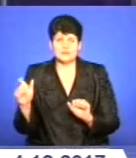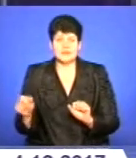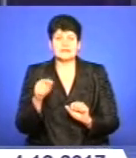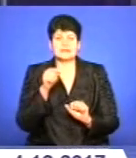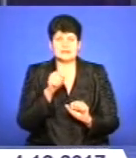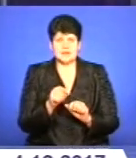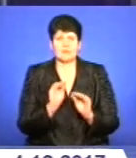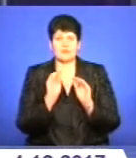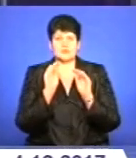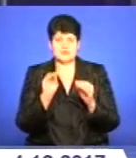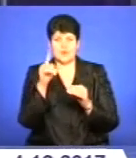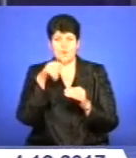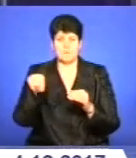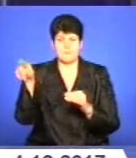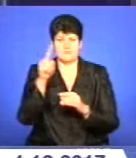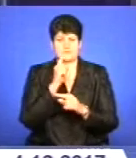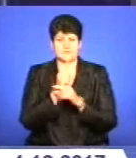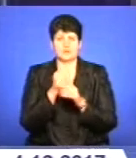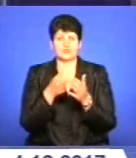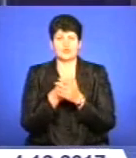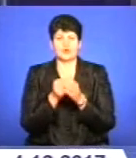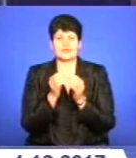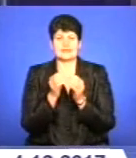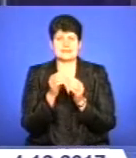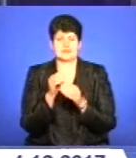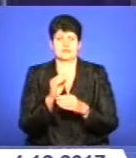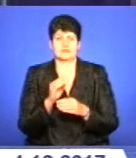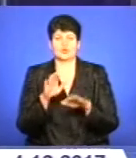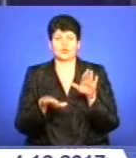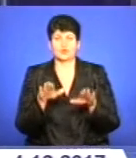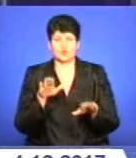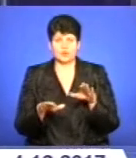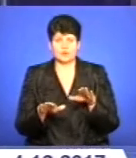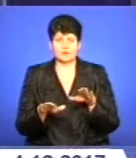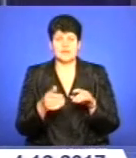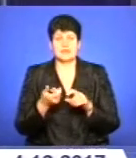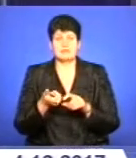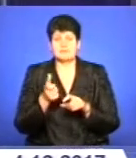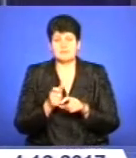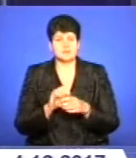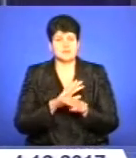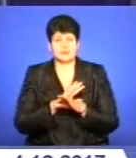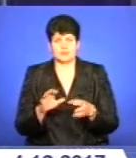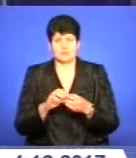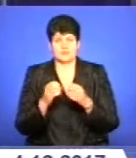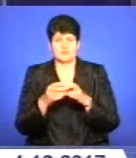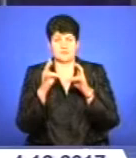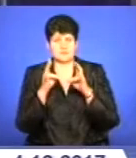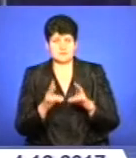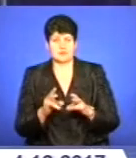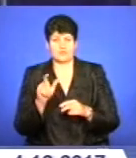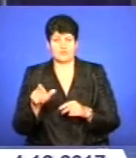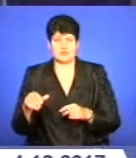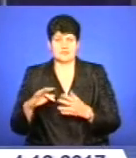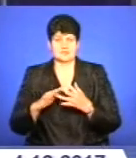обмежувальний знак до 10 тонн. Переповнені каміння вантажівки більше не наражатимуть на небезпеку мешканців села, а